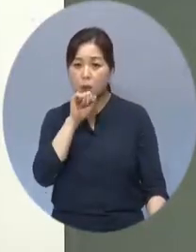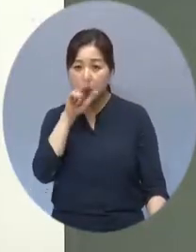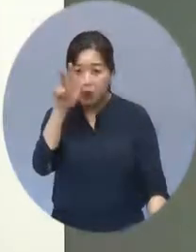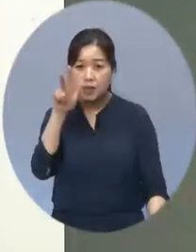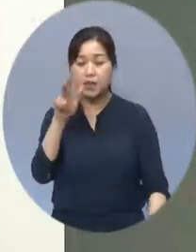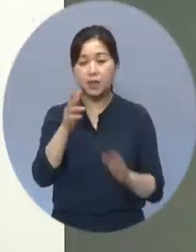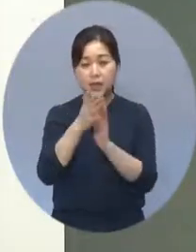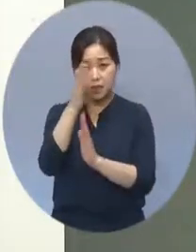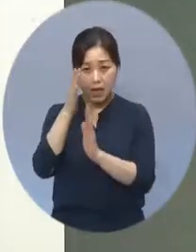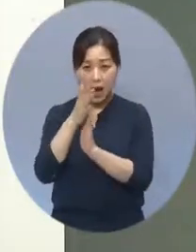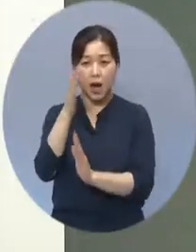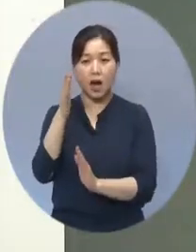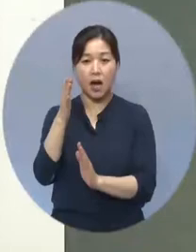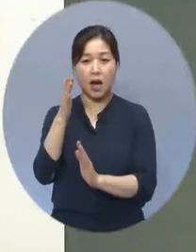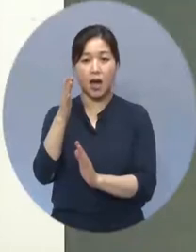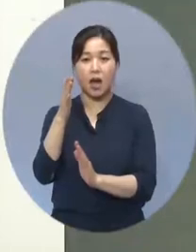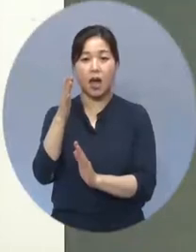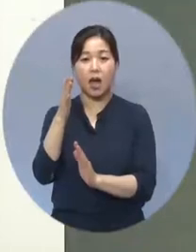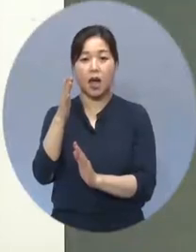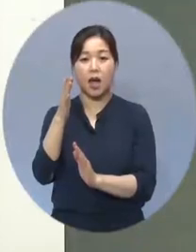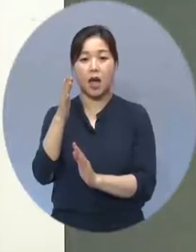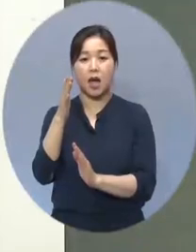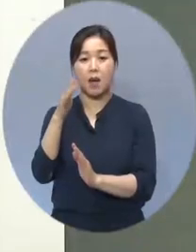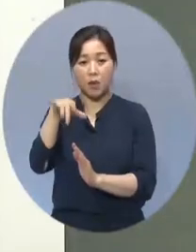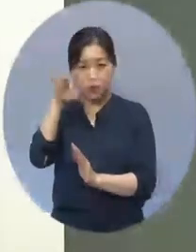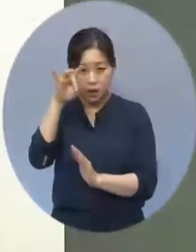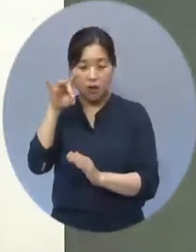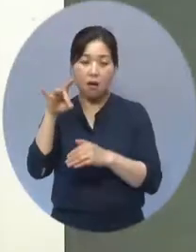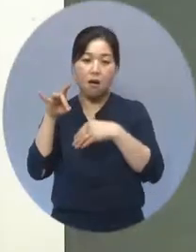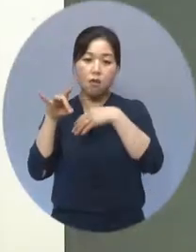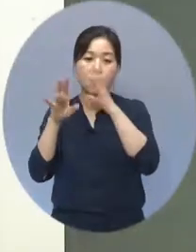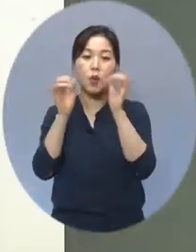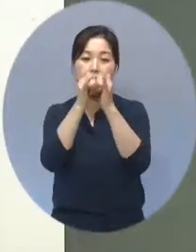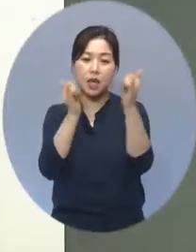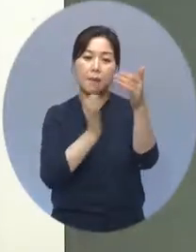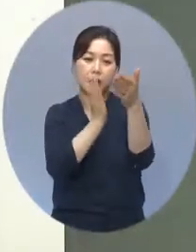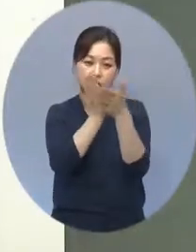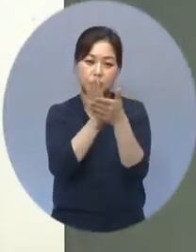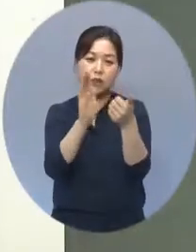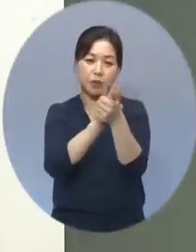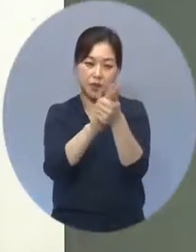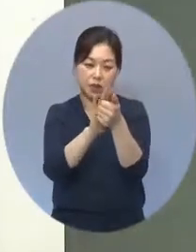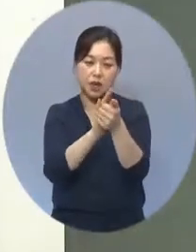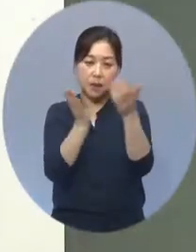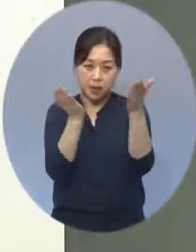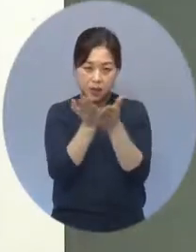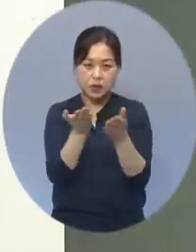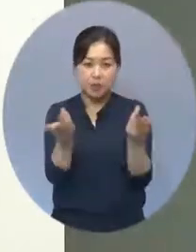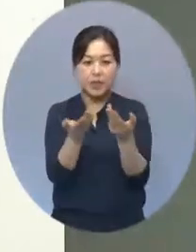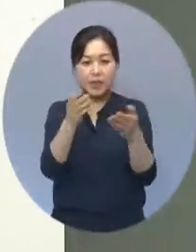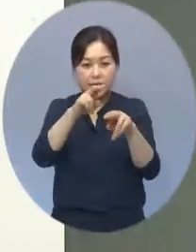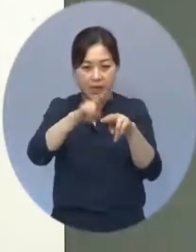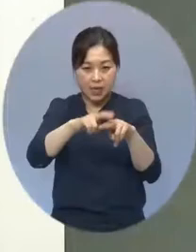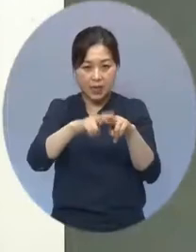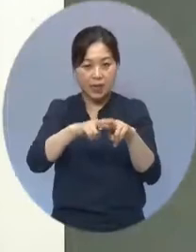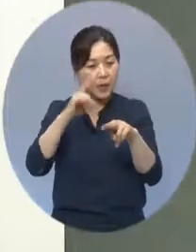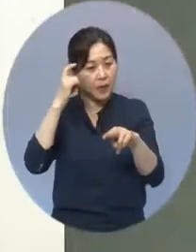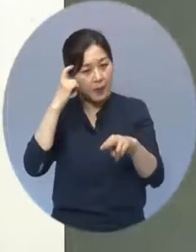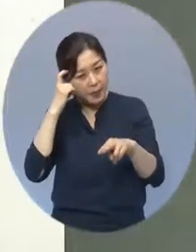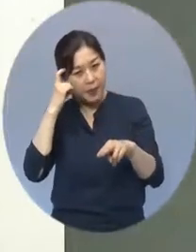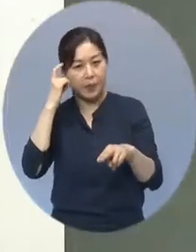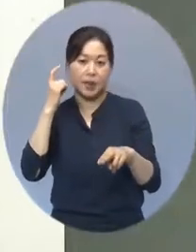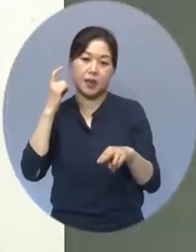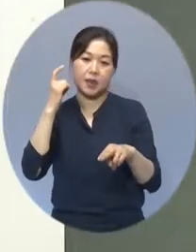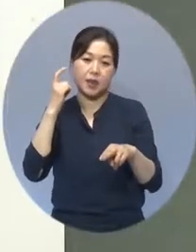한 발 앞서서 어르신 맞춤형 서비스, 맞춤형 일자리를